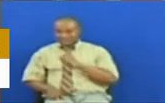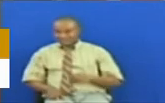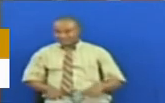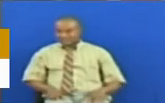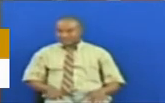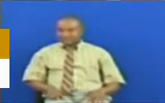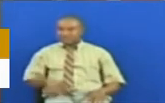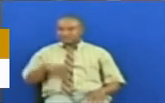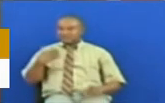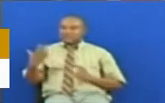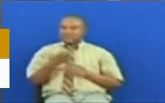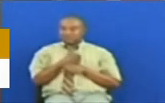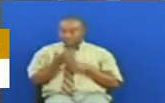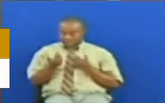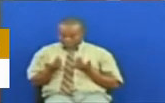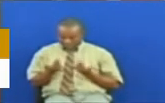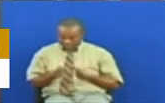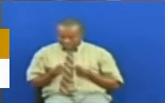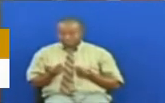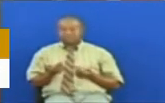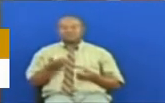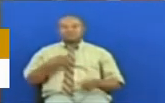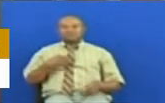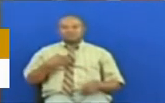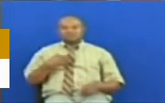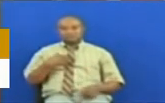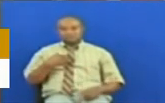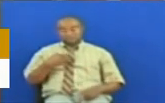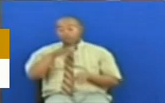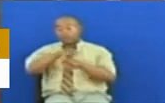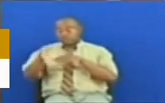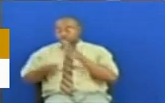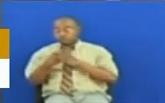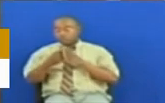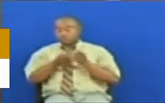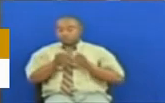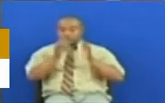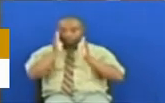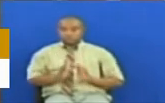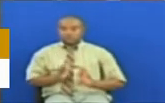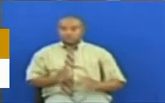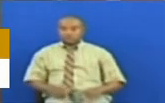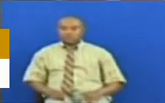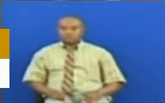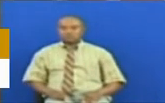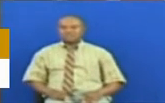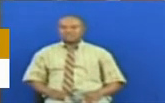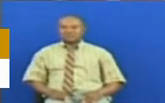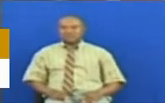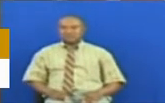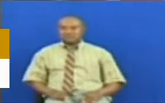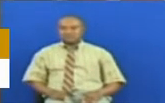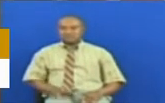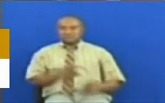atapata consultation ya mkurugenzi mkuu wa hii taasisi. Sasa kifungu namba